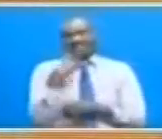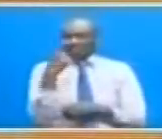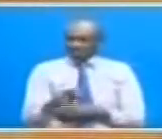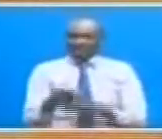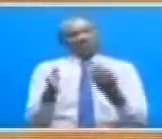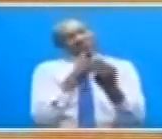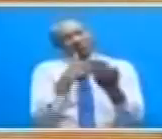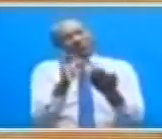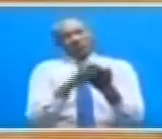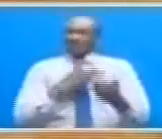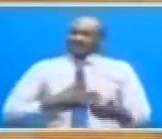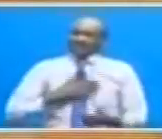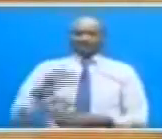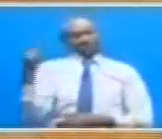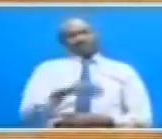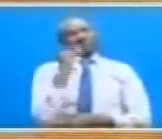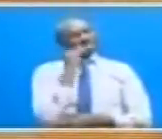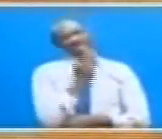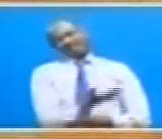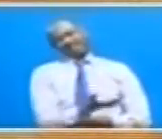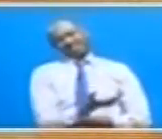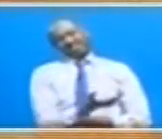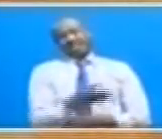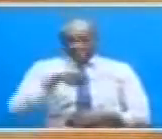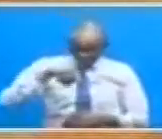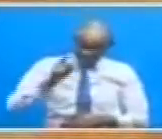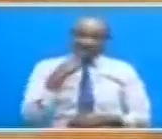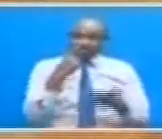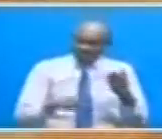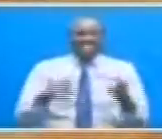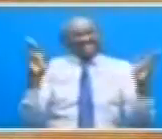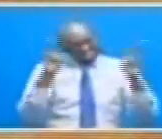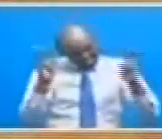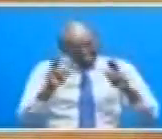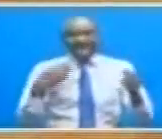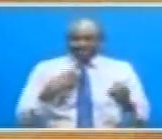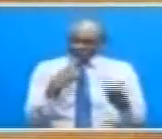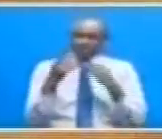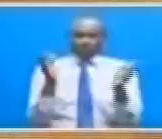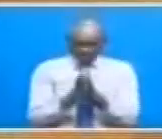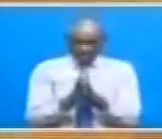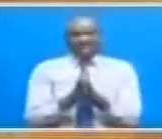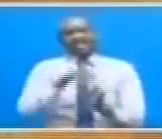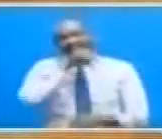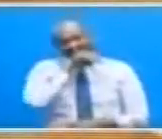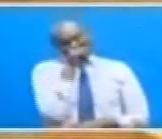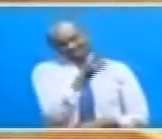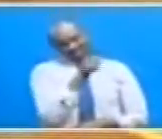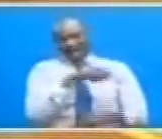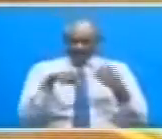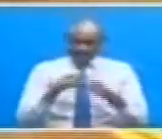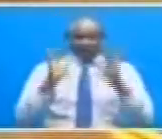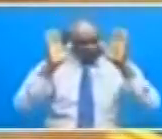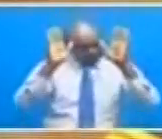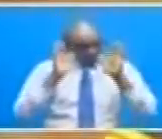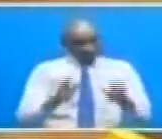kupanga ziara ya Obama kuelekea kaunti hiyo. Rasanga ametangaza kuwa tayari wamefanya mazungumzo na kinara wa CORD Raila Odinga kuhusu